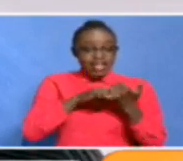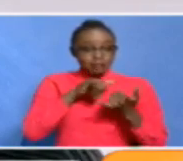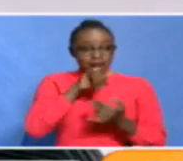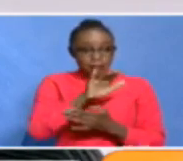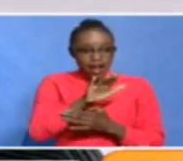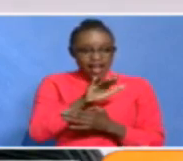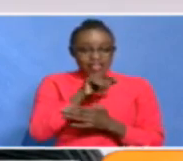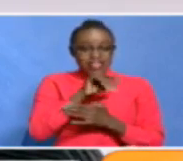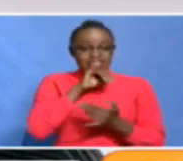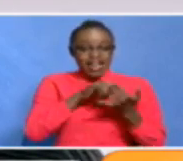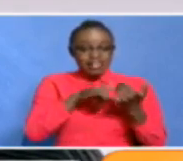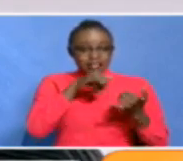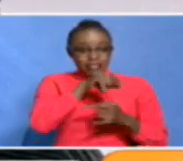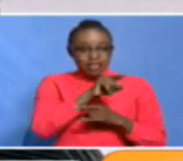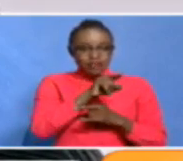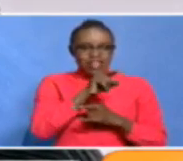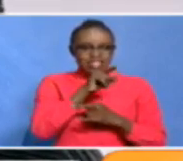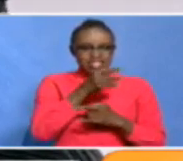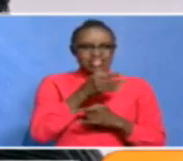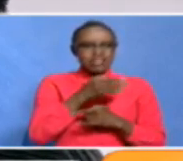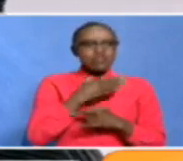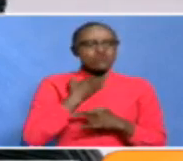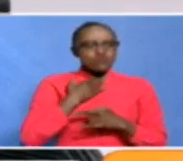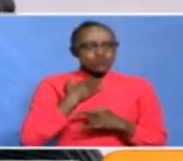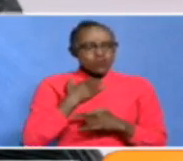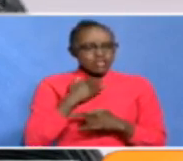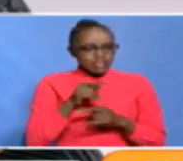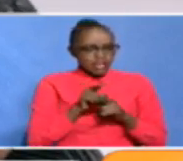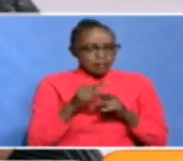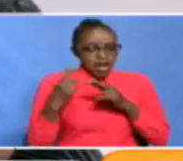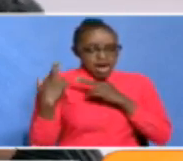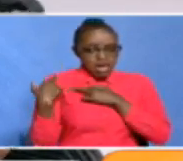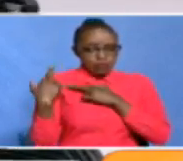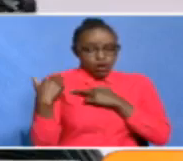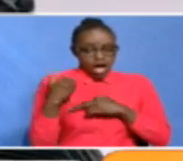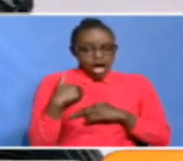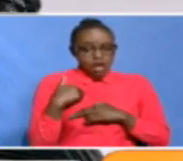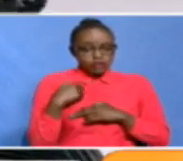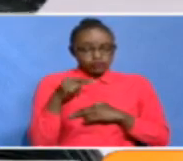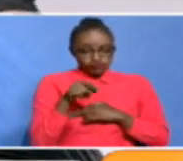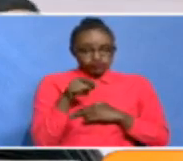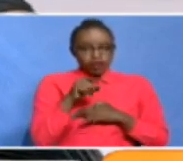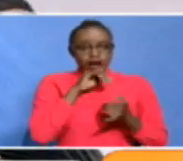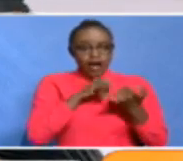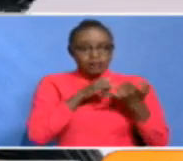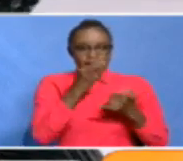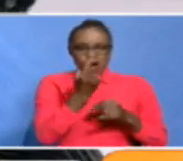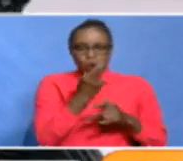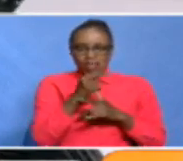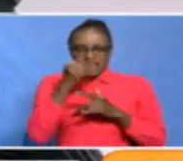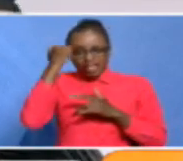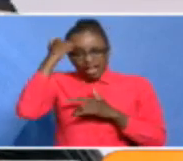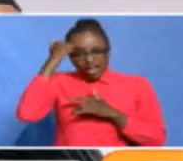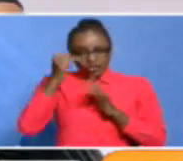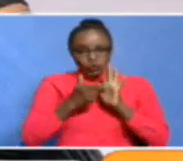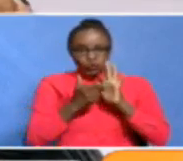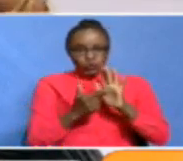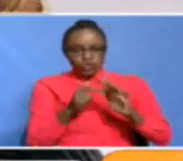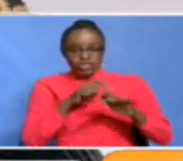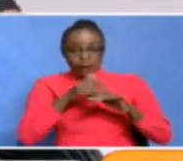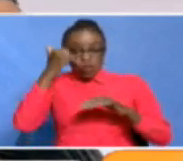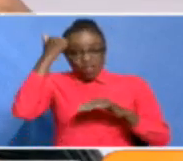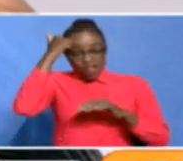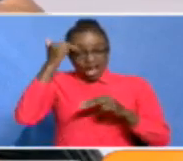na yule mume pia atakana uwe na majukumu kwa yule mume wako. Sasa kwamba si kwamba ile elimu inaonyesha kwamba sasa